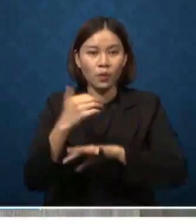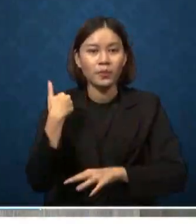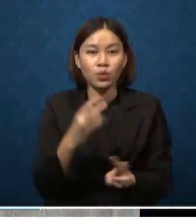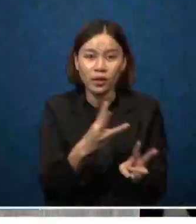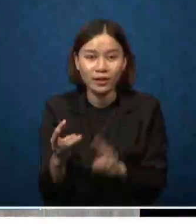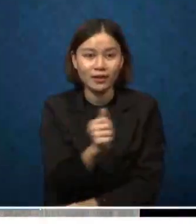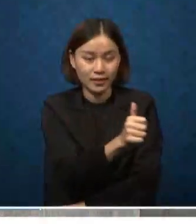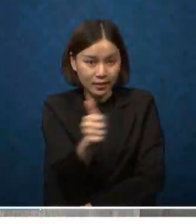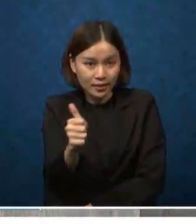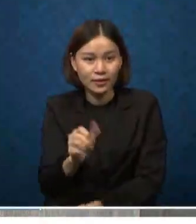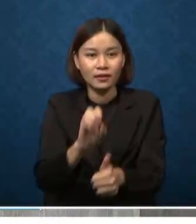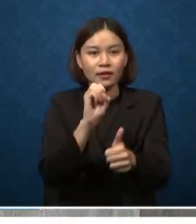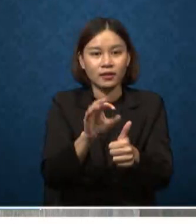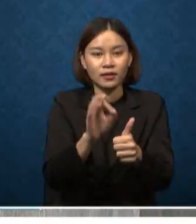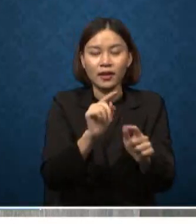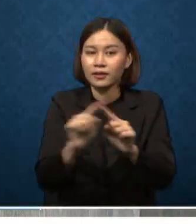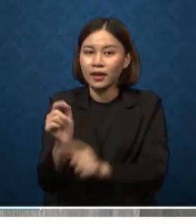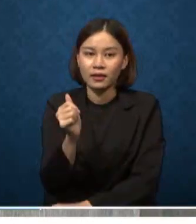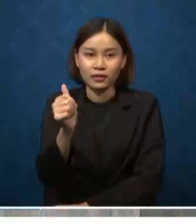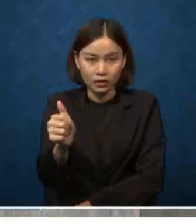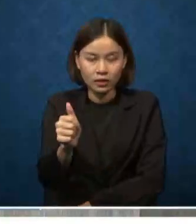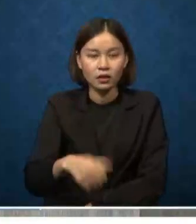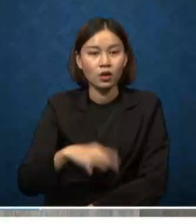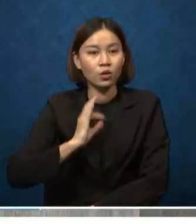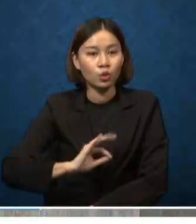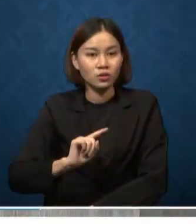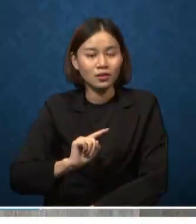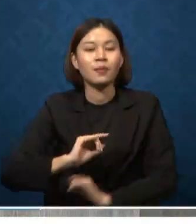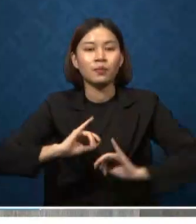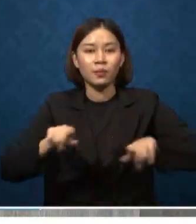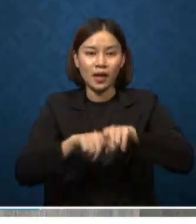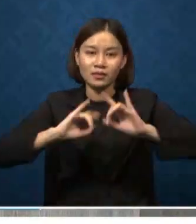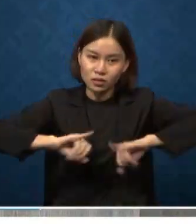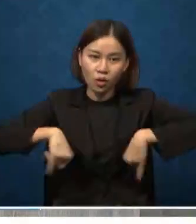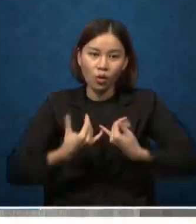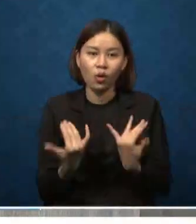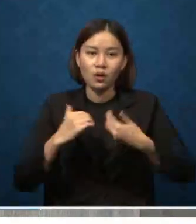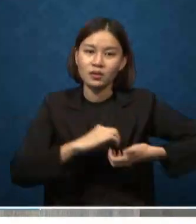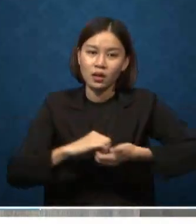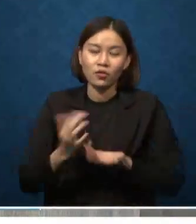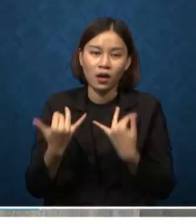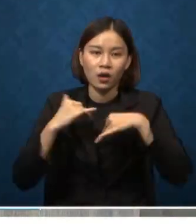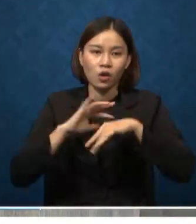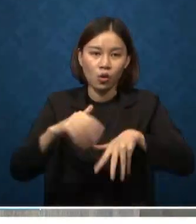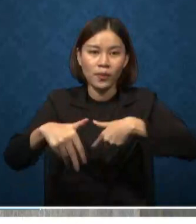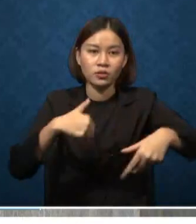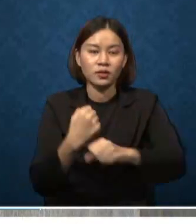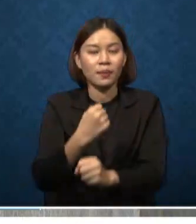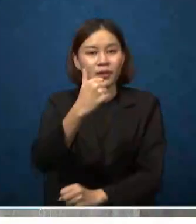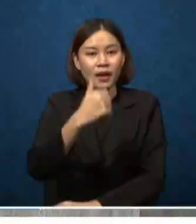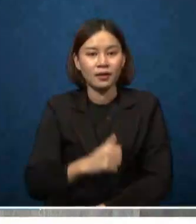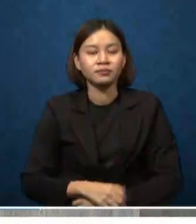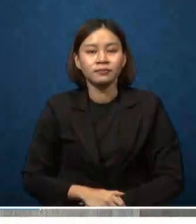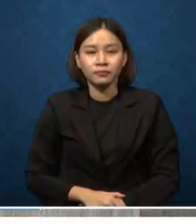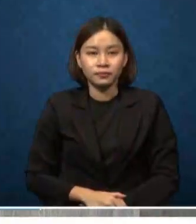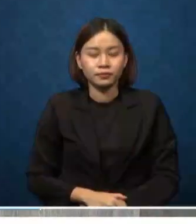ดีๆข้อเสนอดีๆแล้วก็มีความรู้สึกเป็นเจ้าของมีส่วนร่วมของประชาชนได้มากผมมาที่